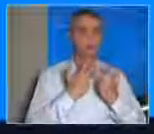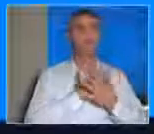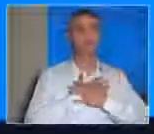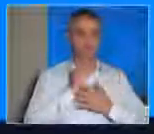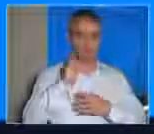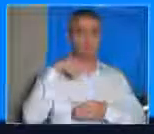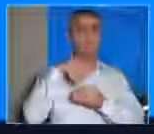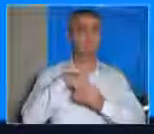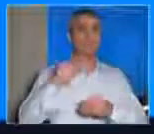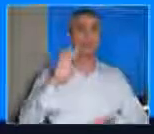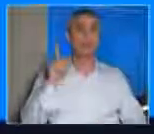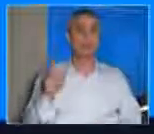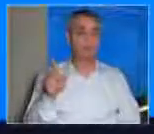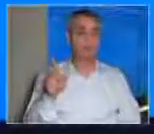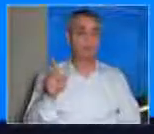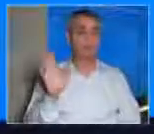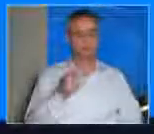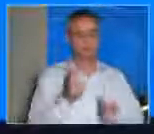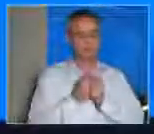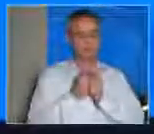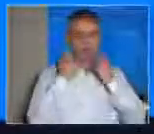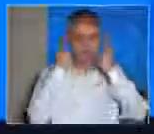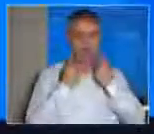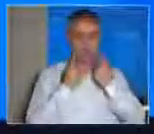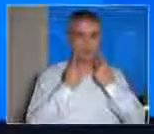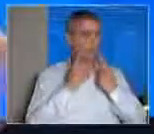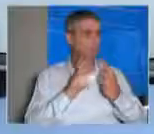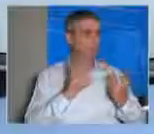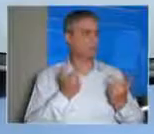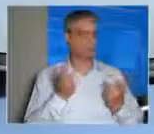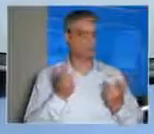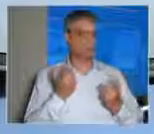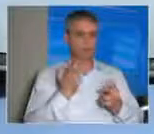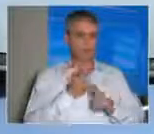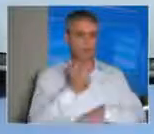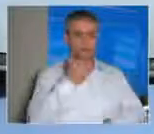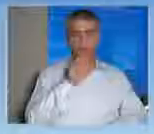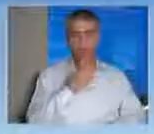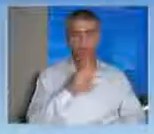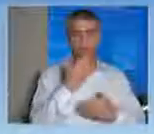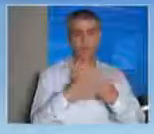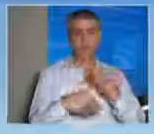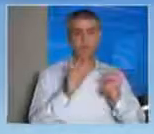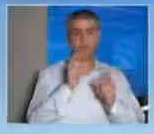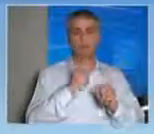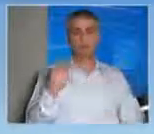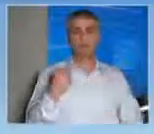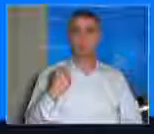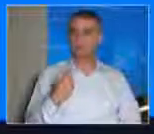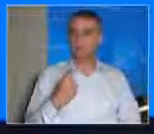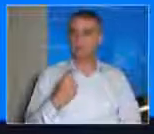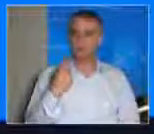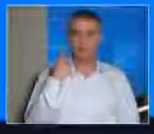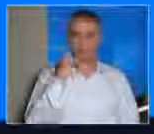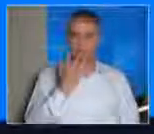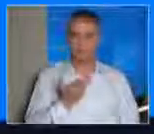ביבי והצביע לביבי, והמפלגות החרדיות. עכשיו, אבל מה שמעביר אותו את ה-61 זה בסוף אנשי ימין. אבל תשמע